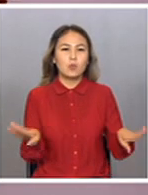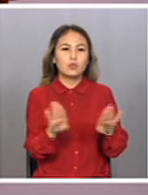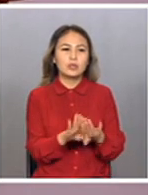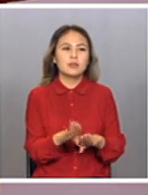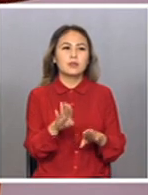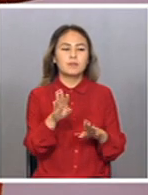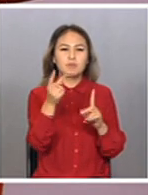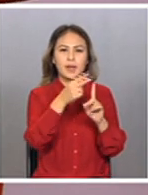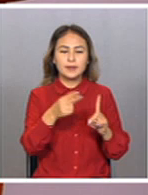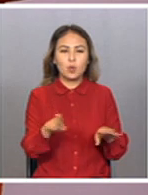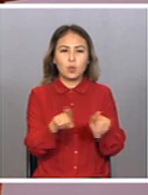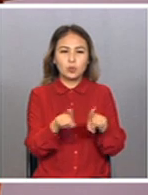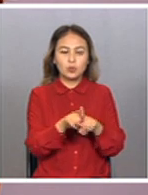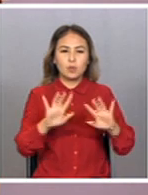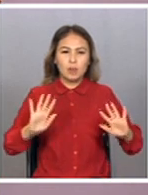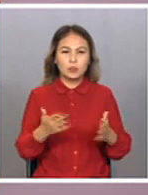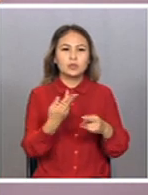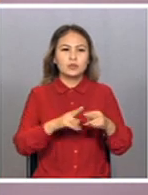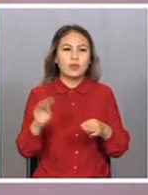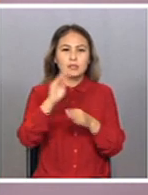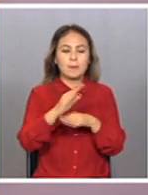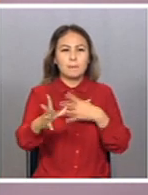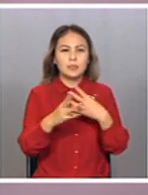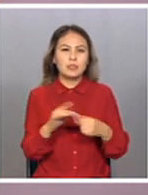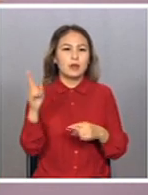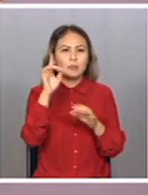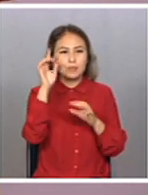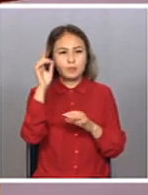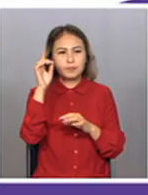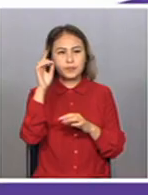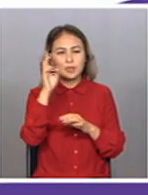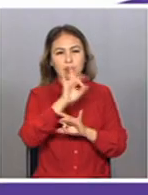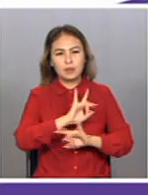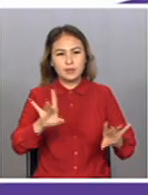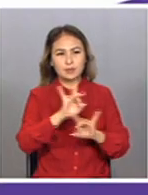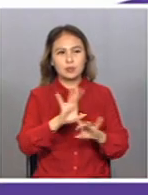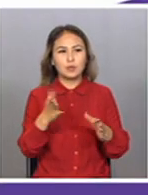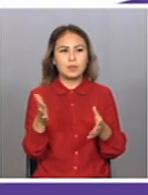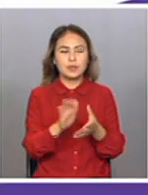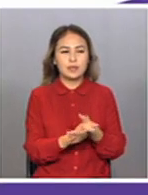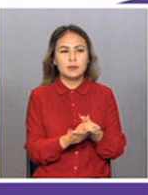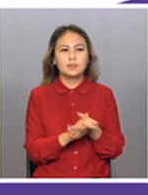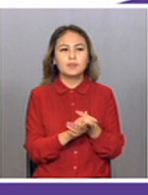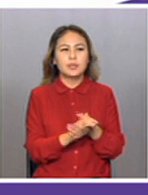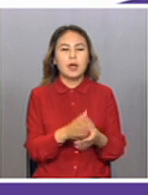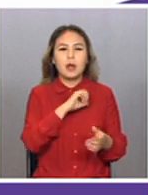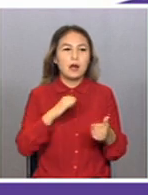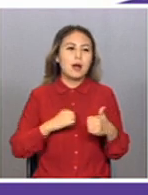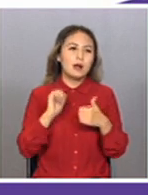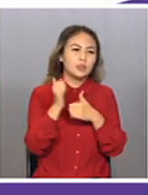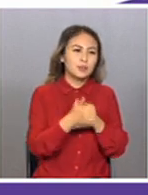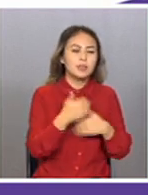мәтіннің оқиғасына ұқсас, бүгін біз сендермен ғажайып бақ ертегісімен таныс боламыз. Алдымен мен